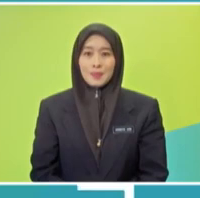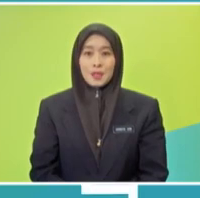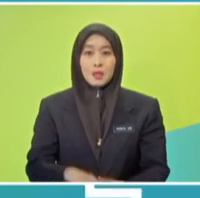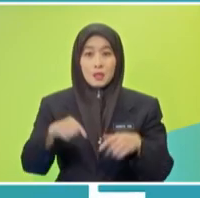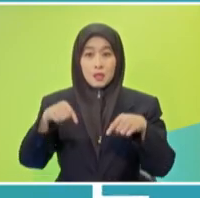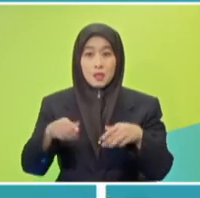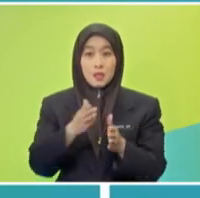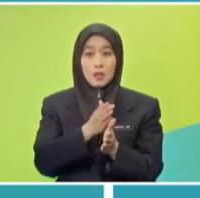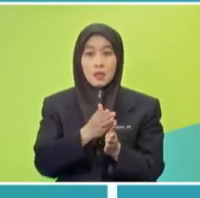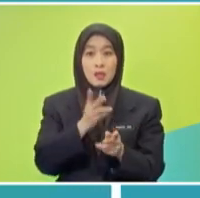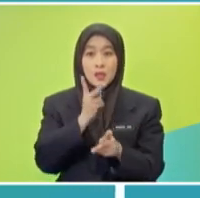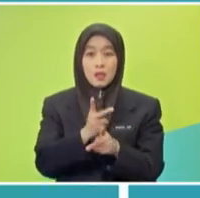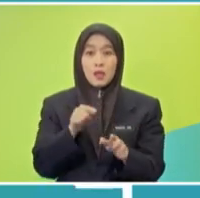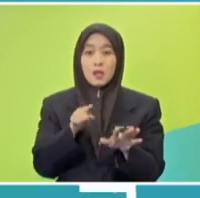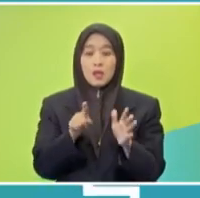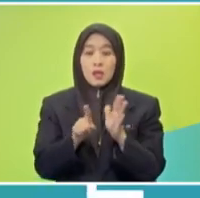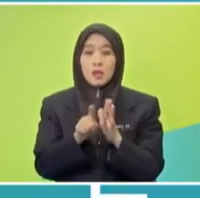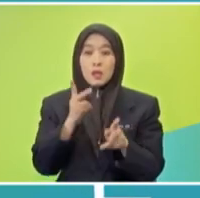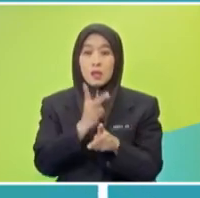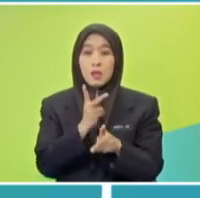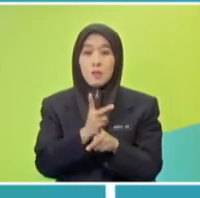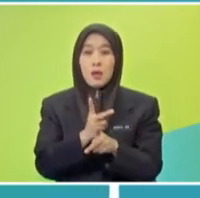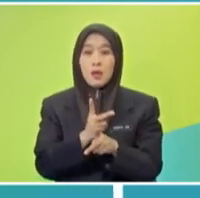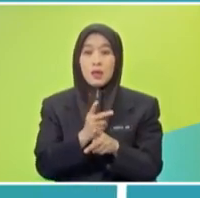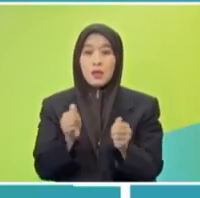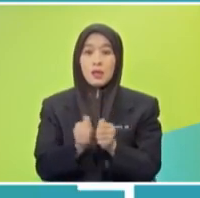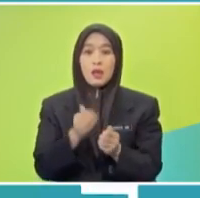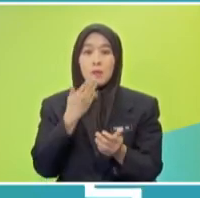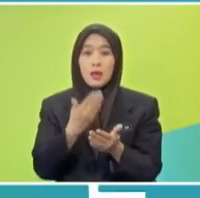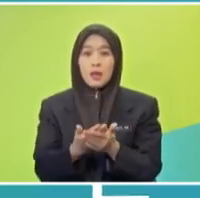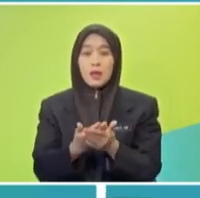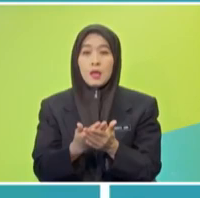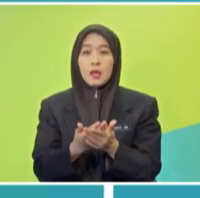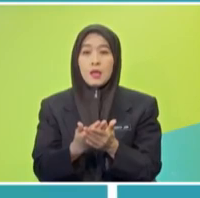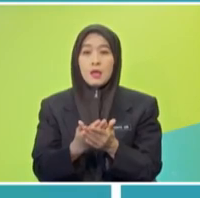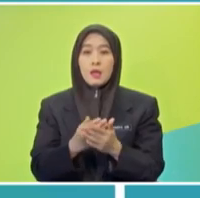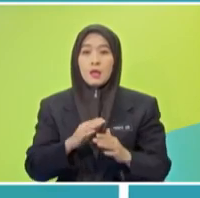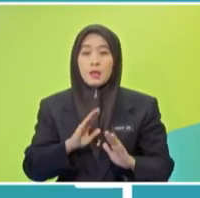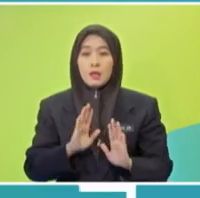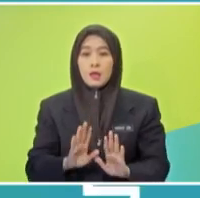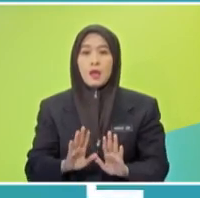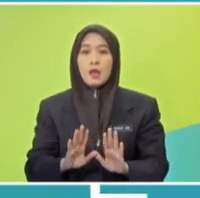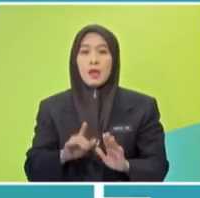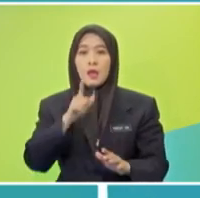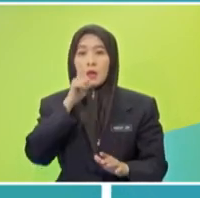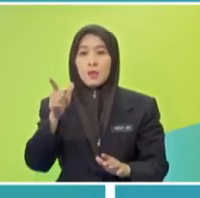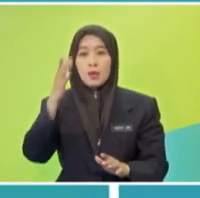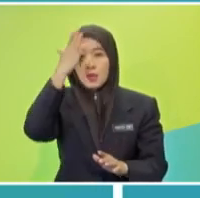disimpan dengan baiknya tahan lama cantik dipandang